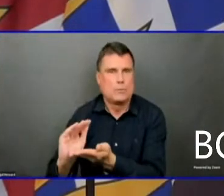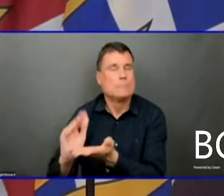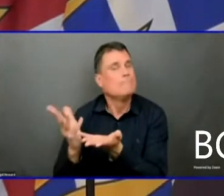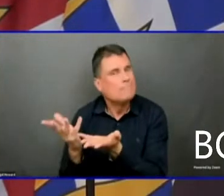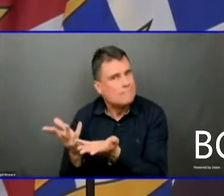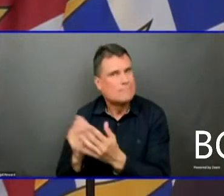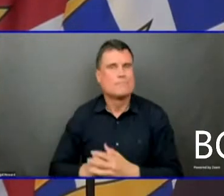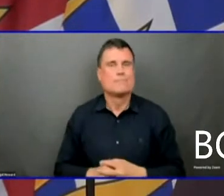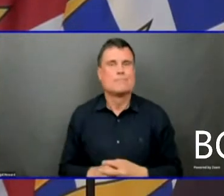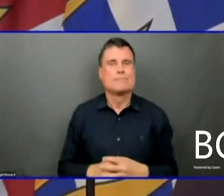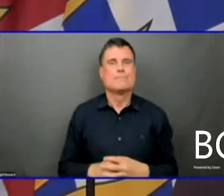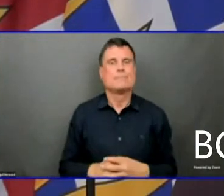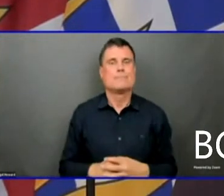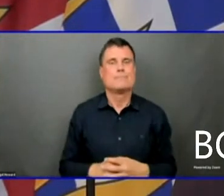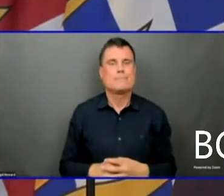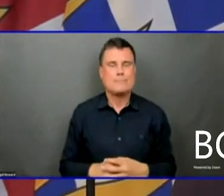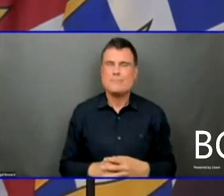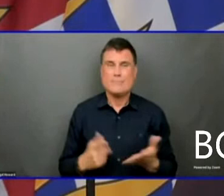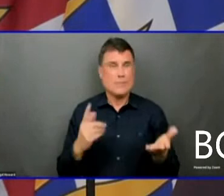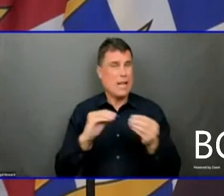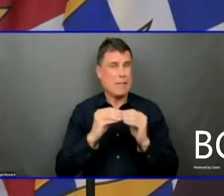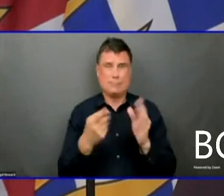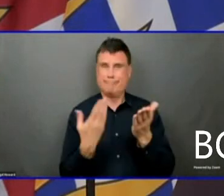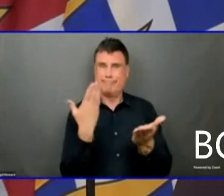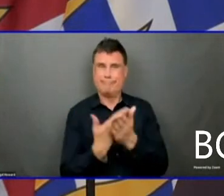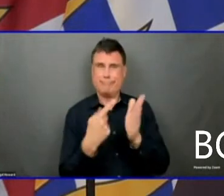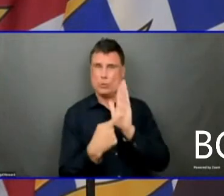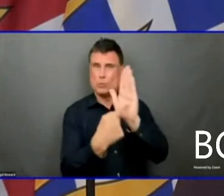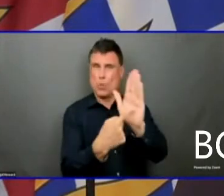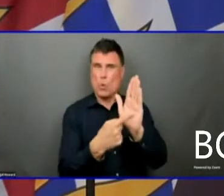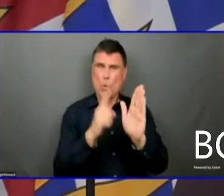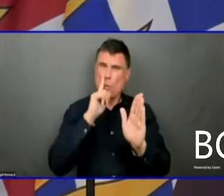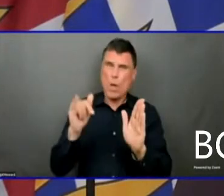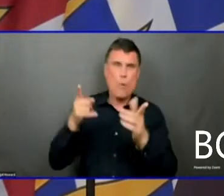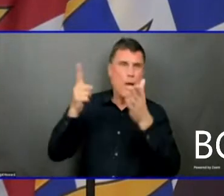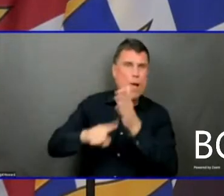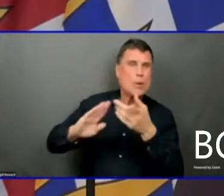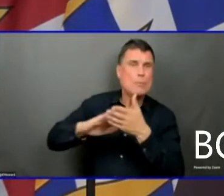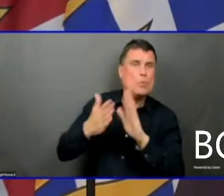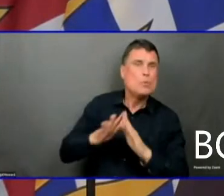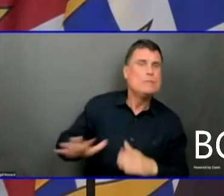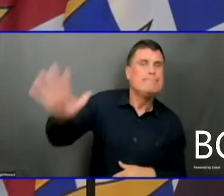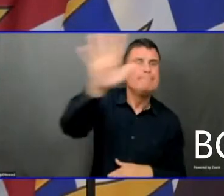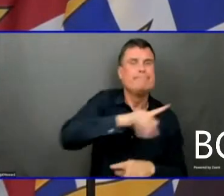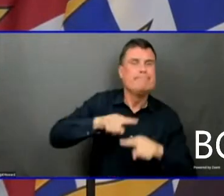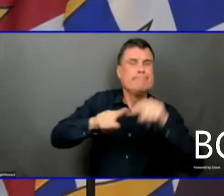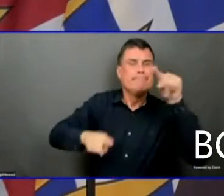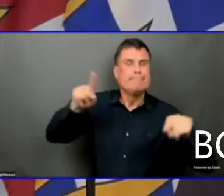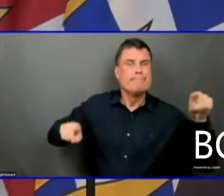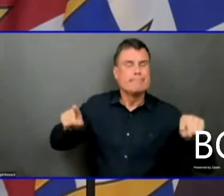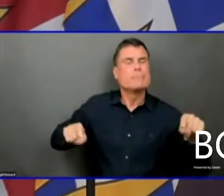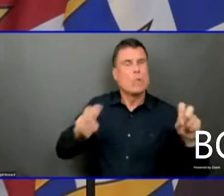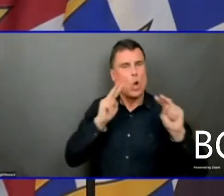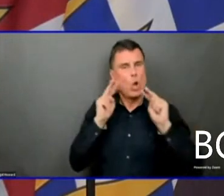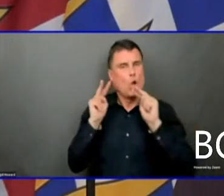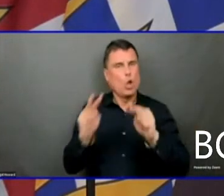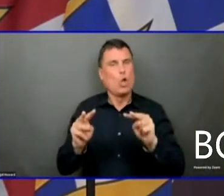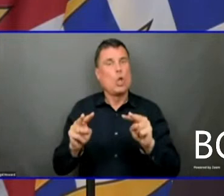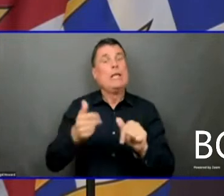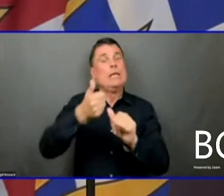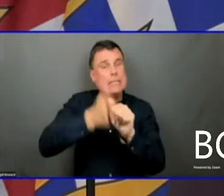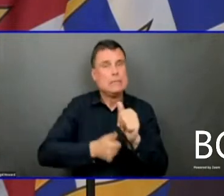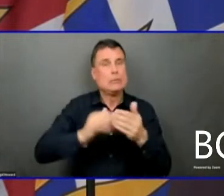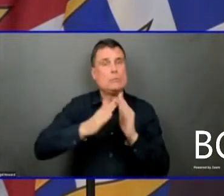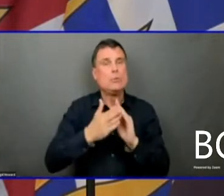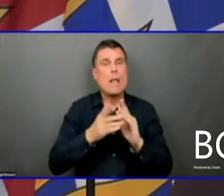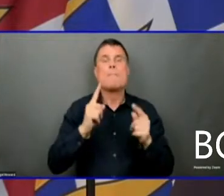these are really great things, and going forward, we will be able to look by community and see how we're doing. And 同时呢，他说随着疫